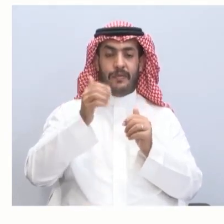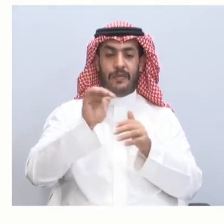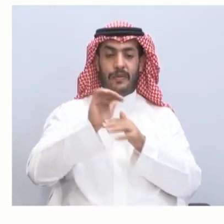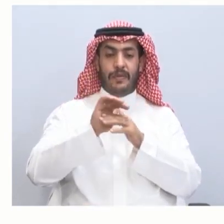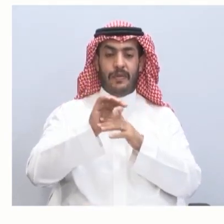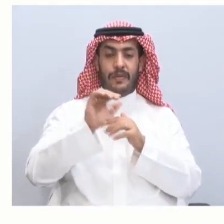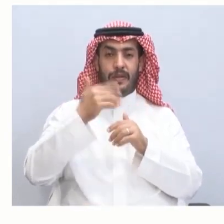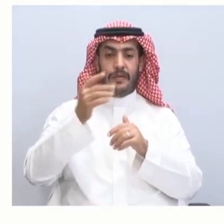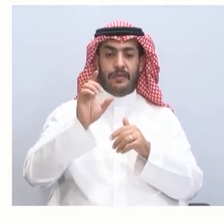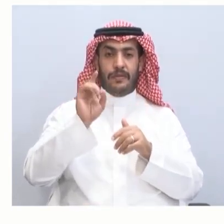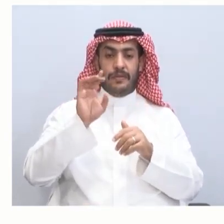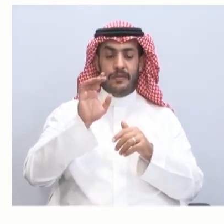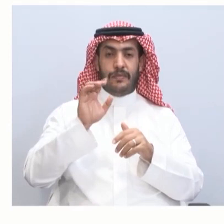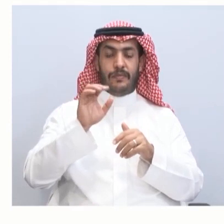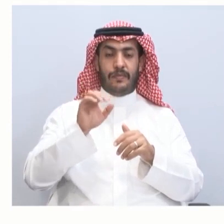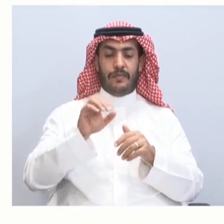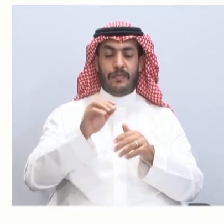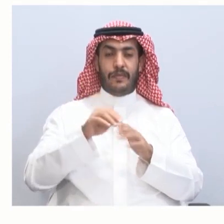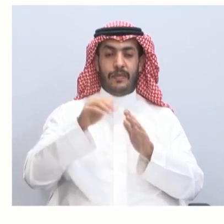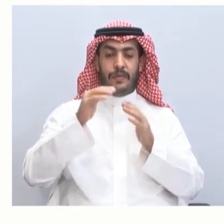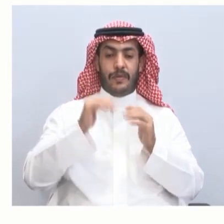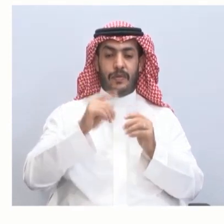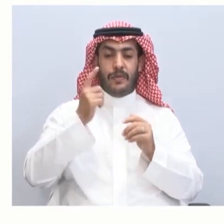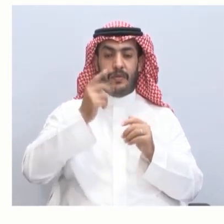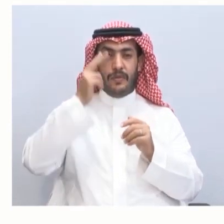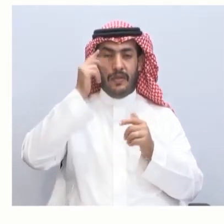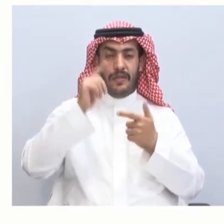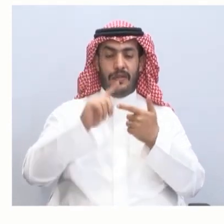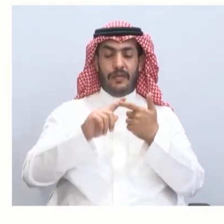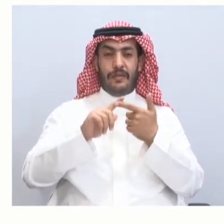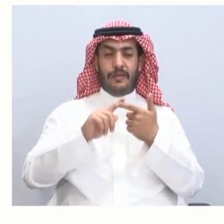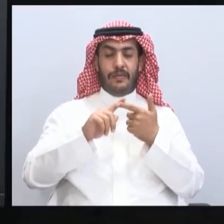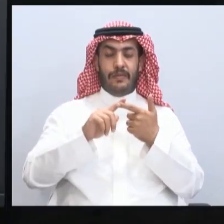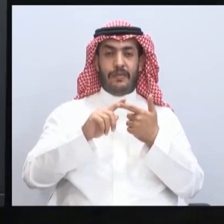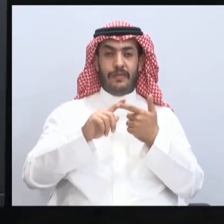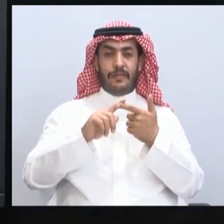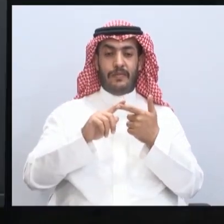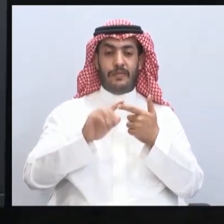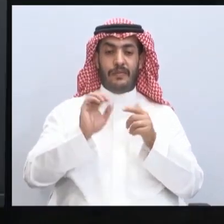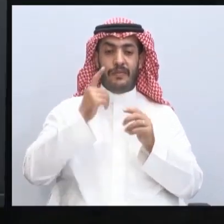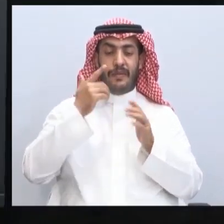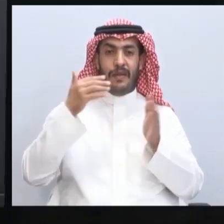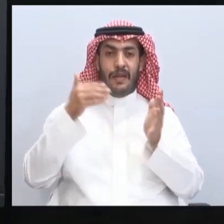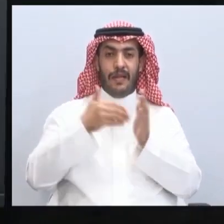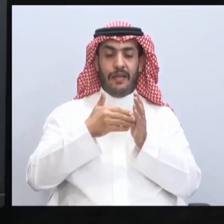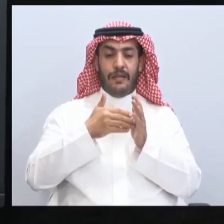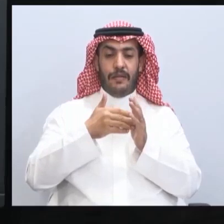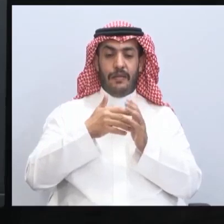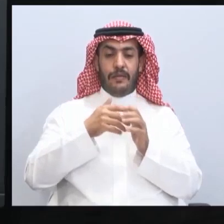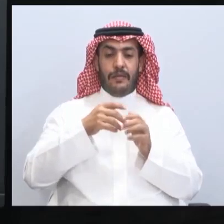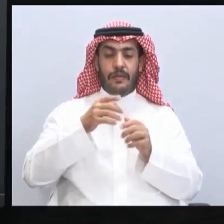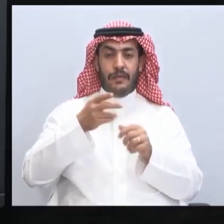دروسنا القادمه اذا سقوط الدوله السعوديه الثانيه لم يعني نهايتها بل